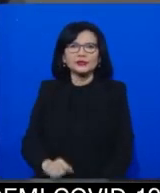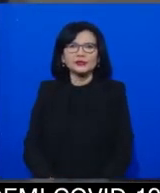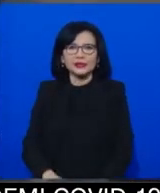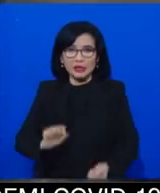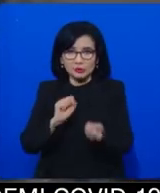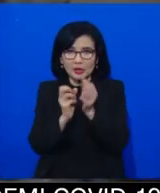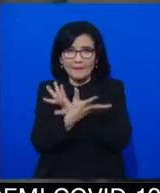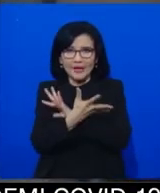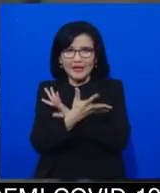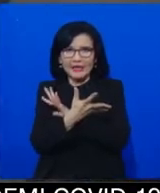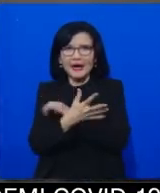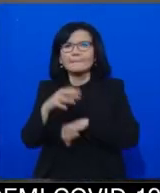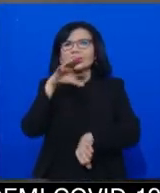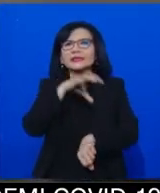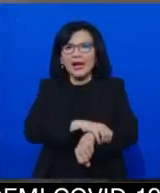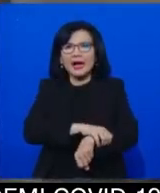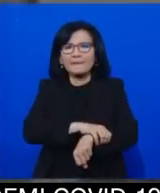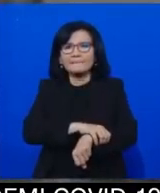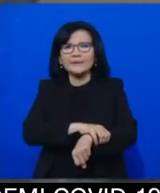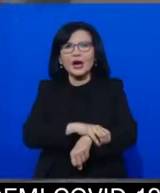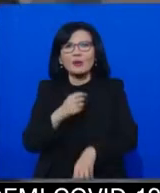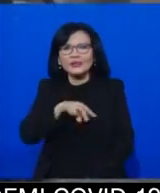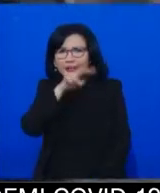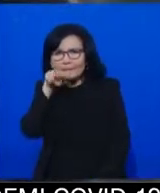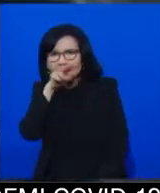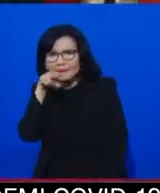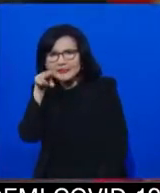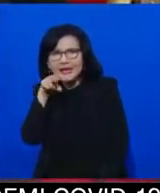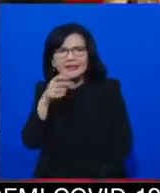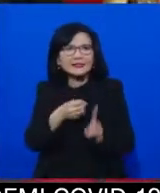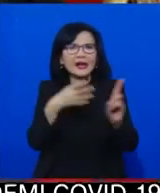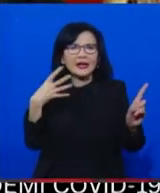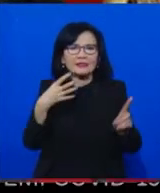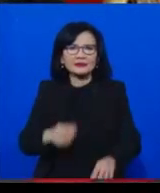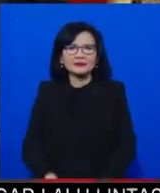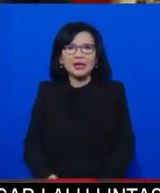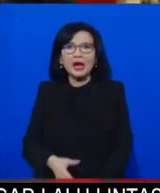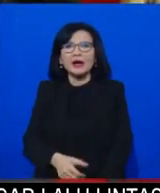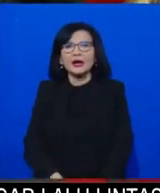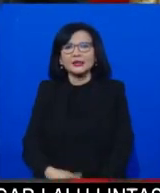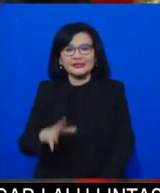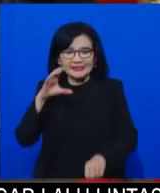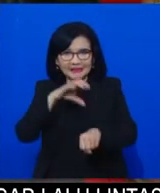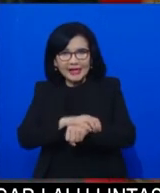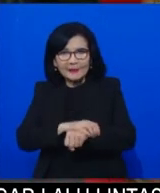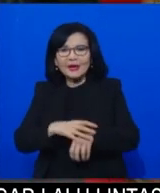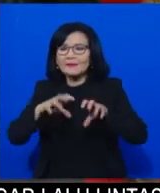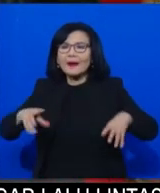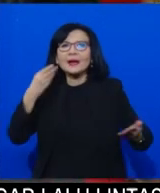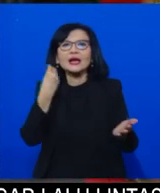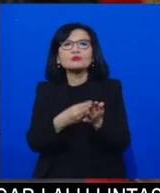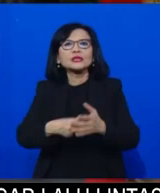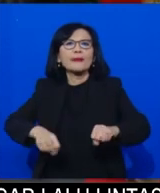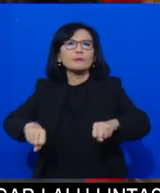Surabaya membekuk tersangka pelaku saat sedang mencari sasaran Senin malam. Petugas meringkus pelaku berikut barang bukti motor